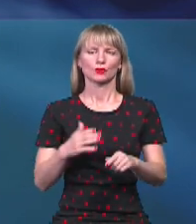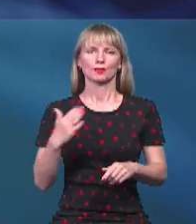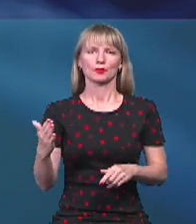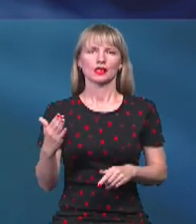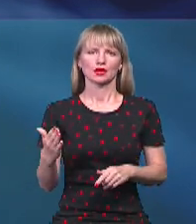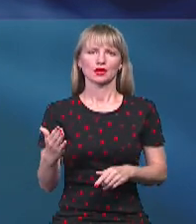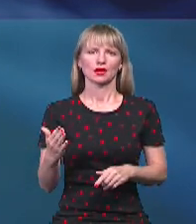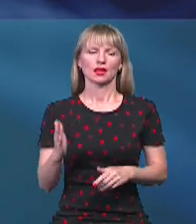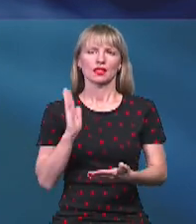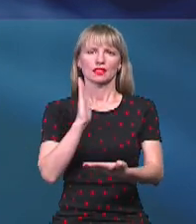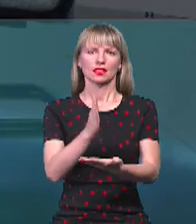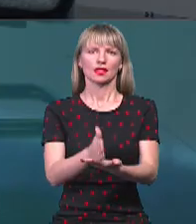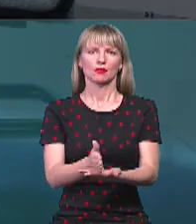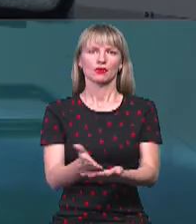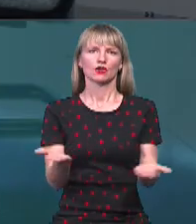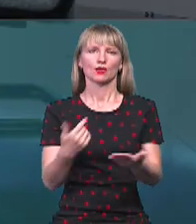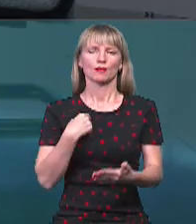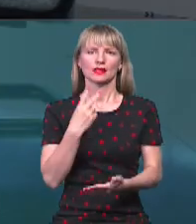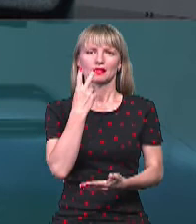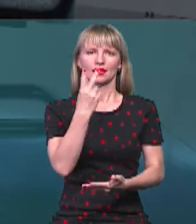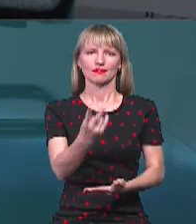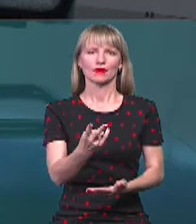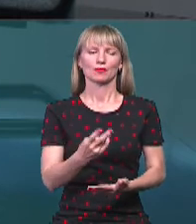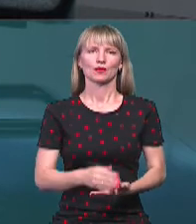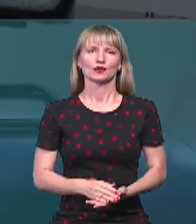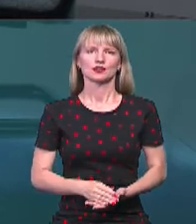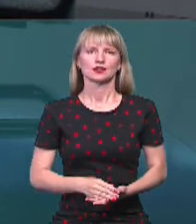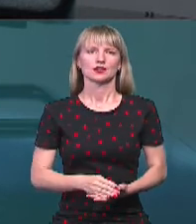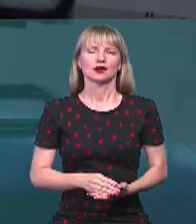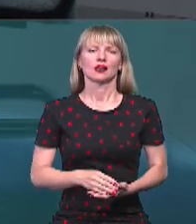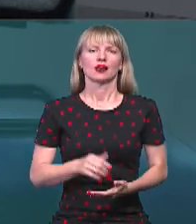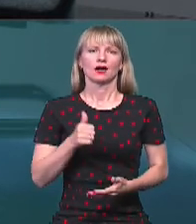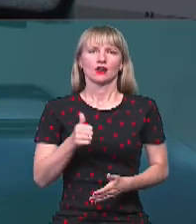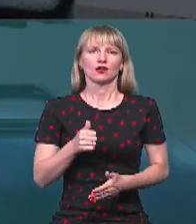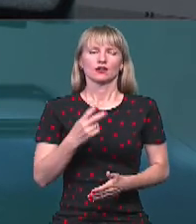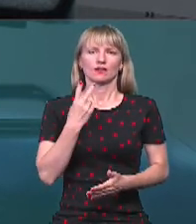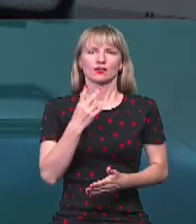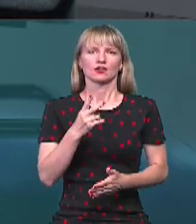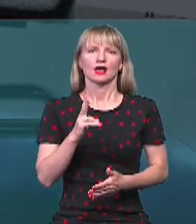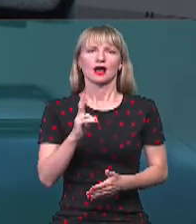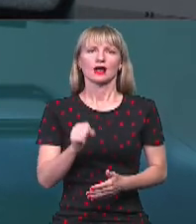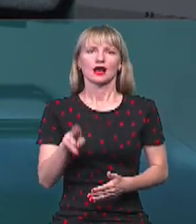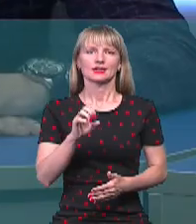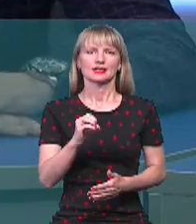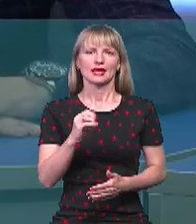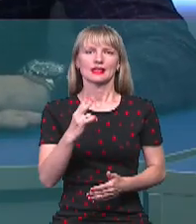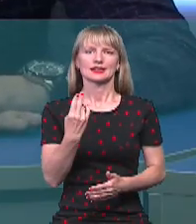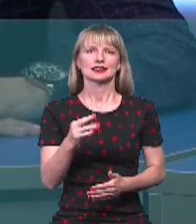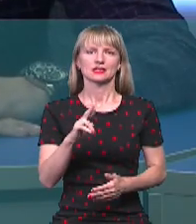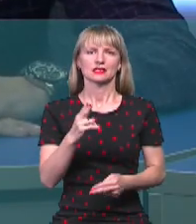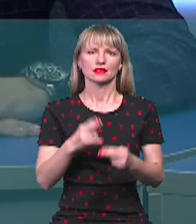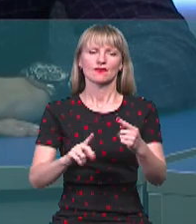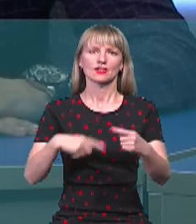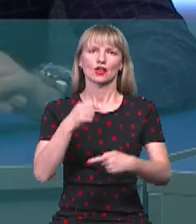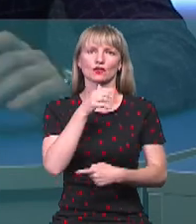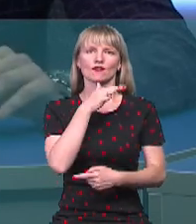бік, у напрямку, і 10 якого секунд, ми дивимося. Пане Геннадію, оптимістичний, песимістичний? Ну, каденція, я надіюсь, закінчиться все-таки в следующем году,